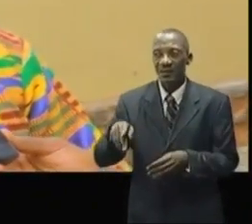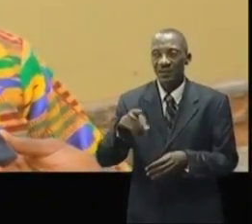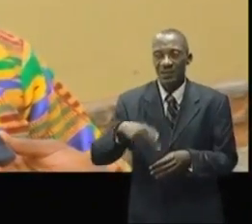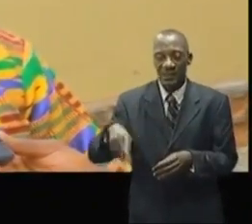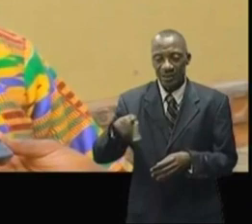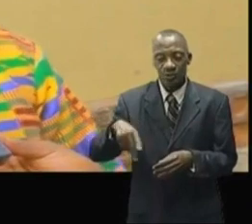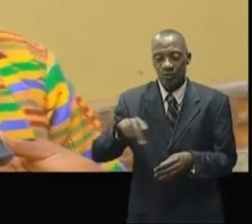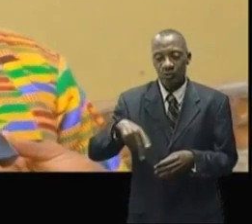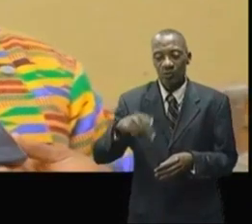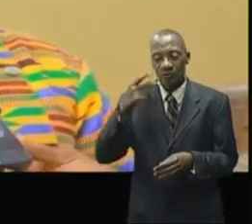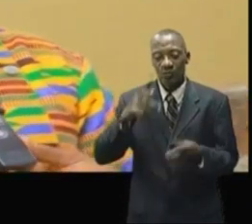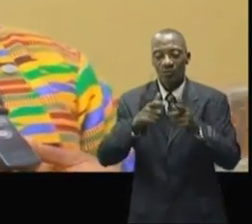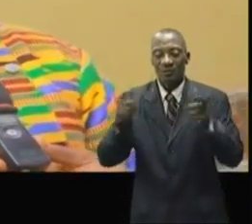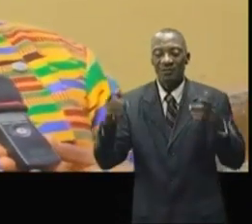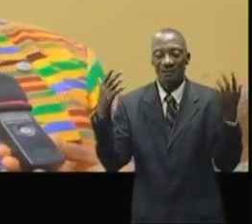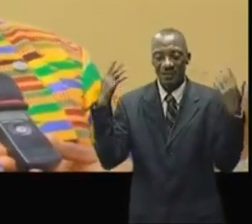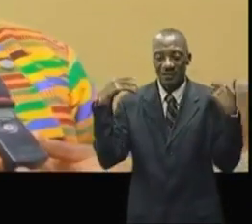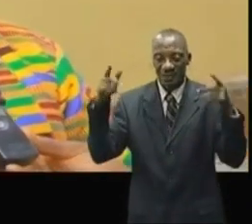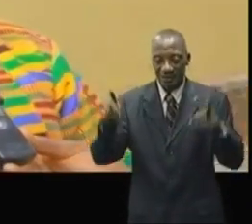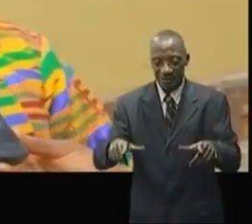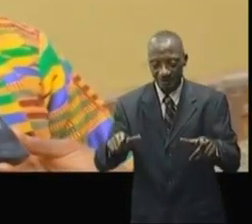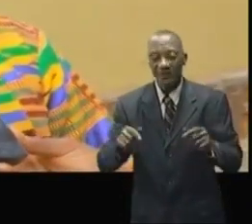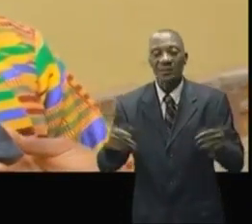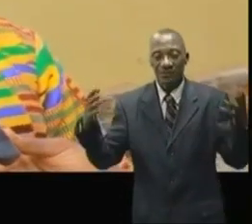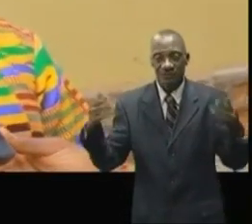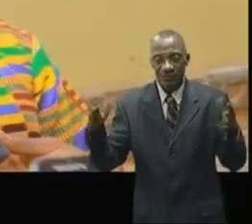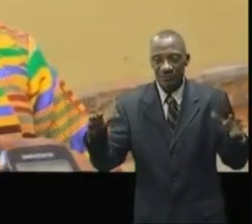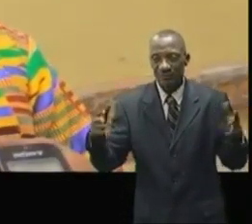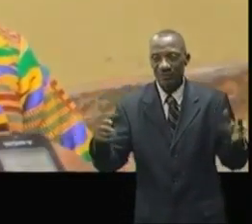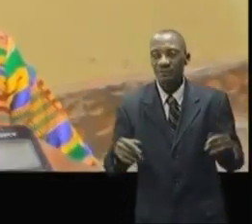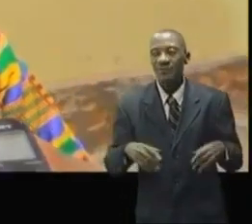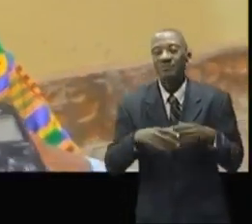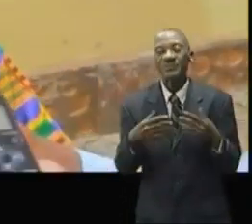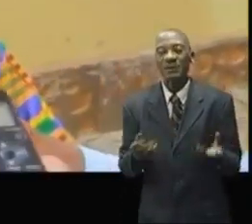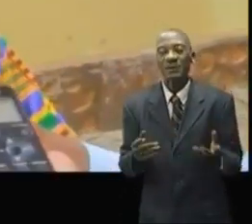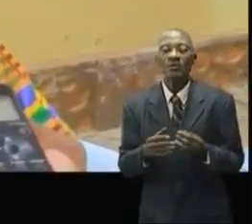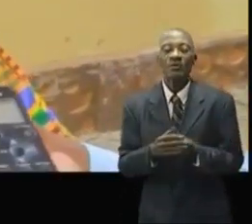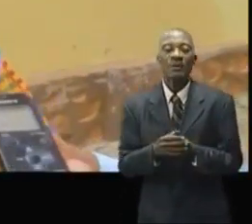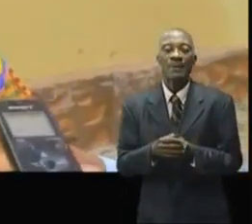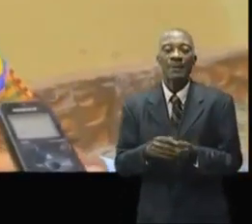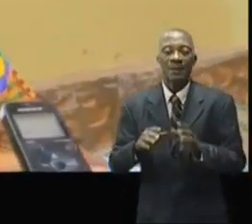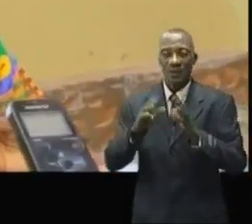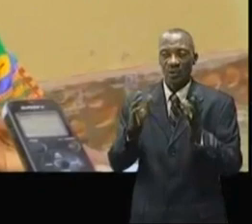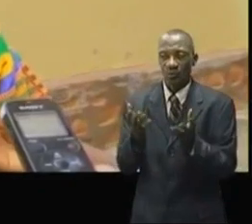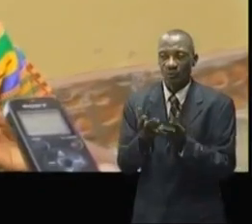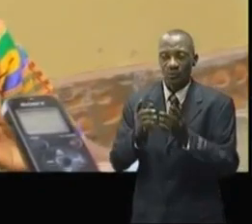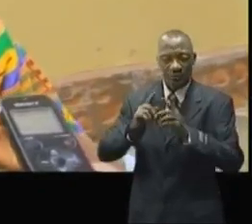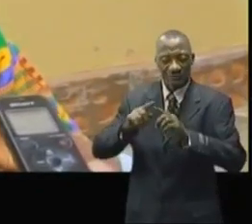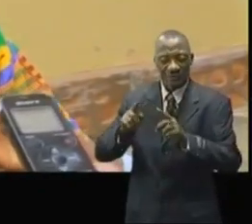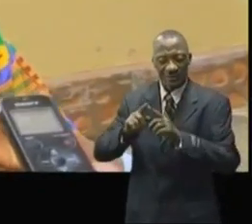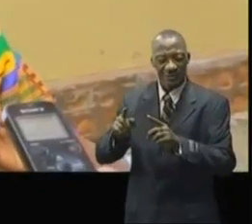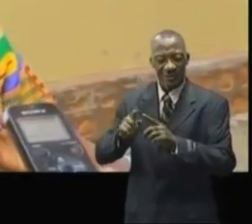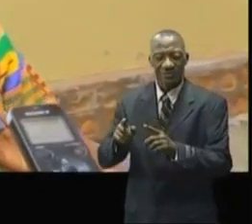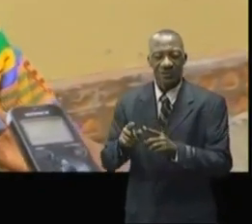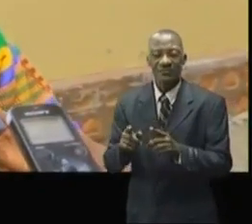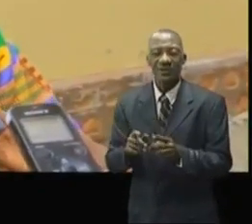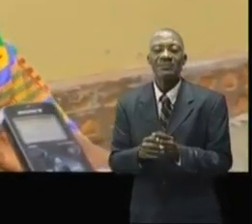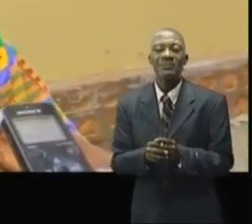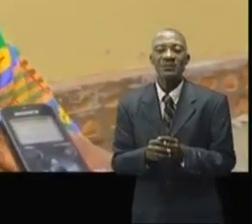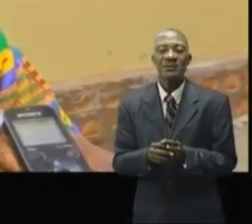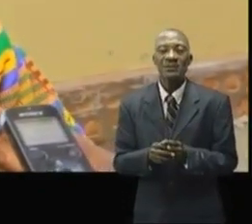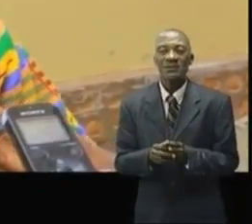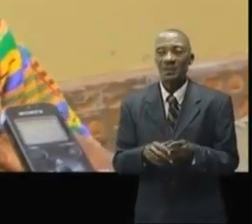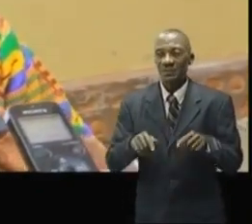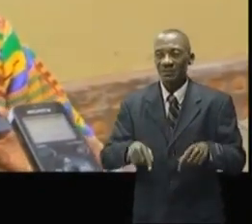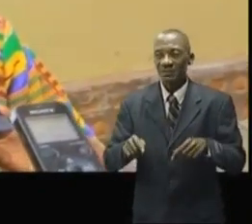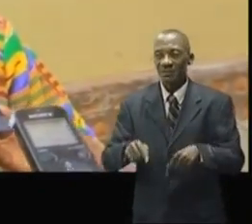voulez, profiter de son expertise, de sa connaissance de l'environnement, de sa maîtrise des dynamiques, de sa maîtrise aussi des leviers qui